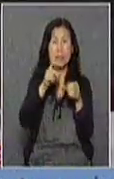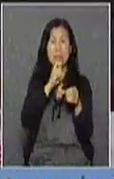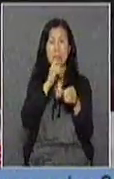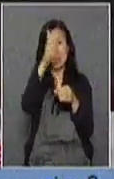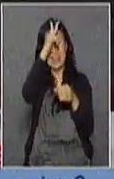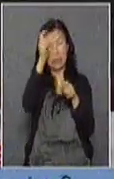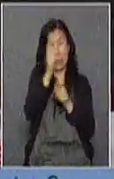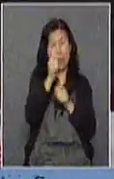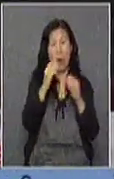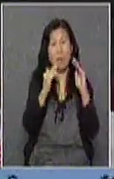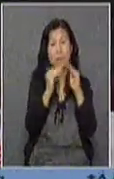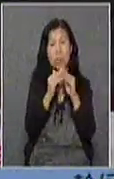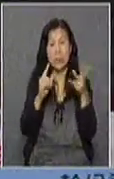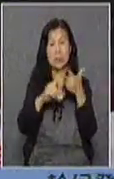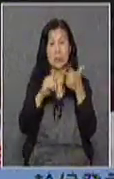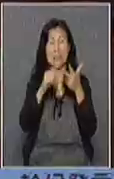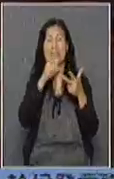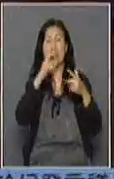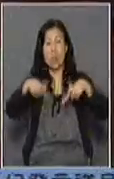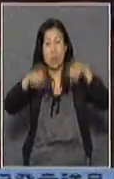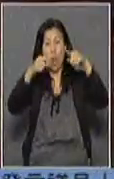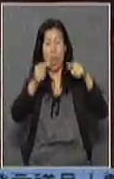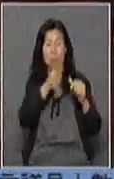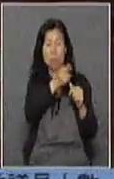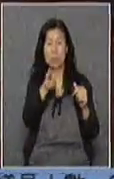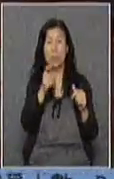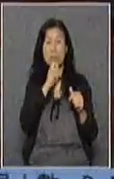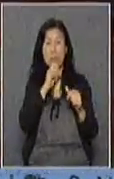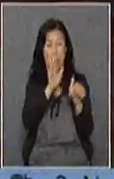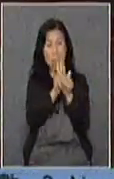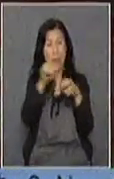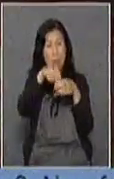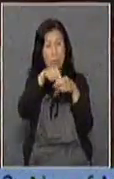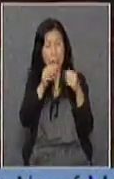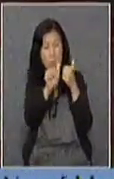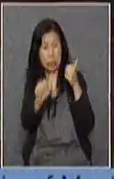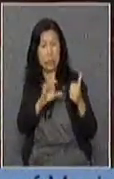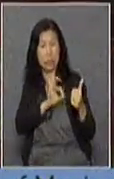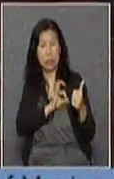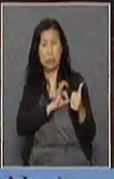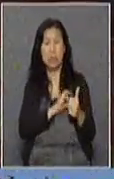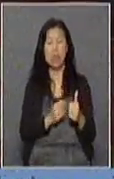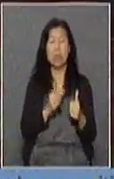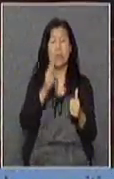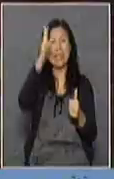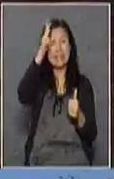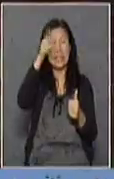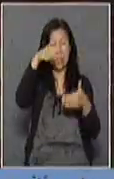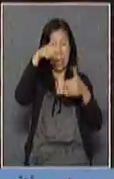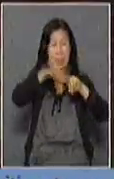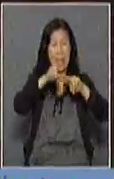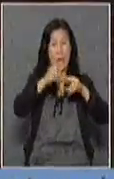局，還有政務司司長統領的扶貧委員會。那政制及內地事務局怎